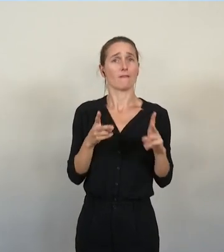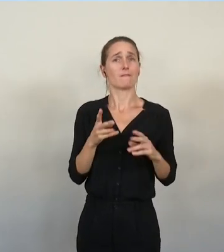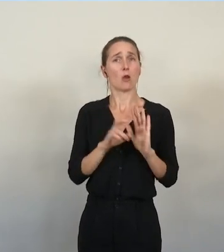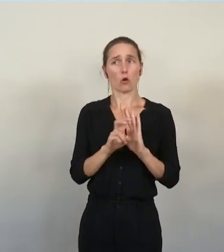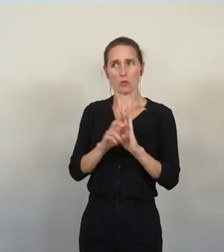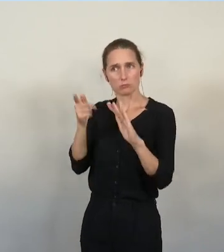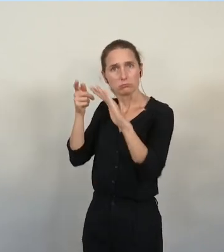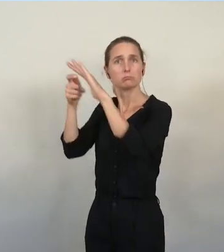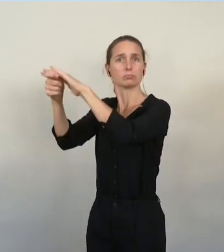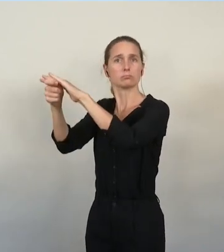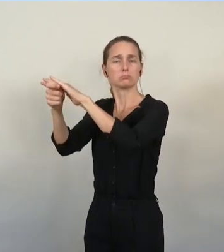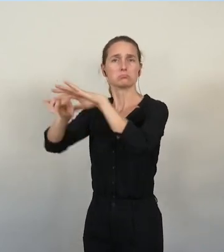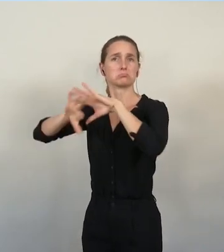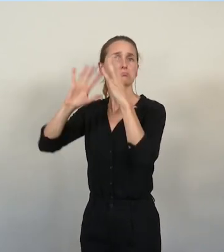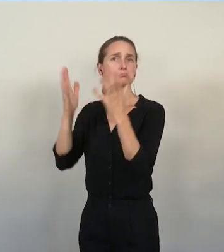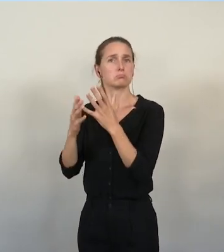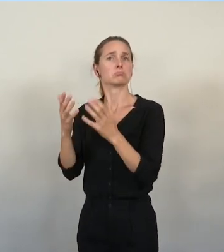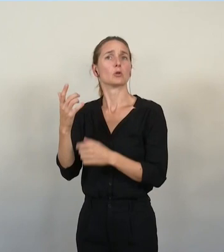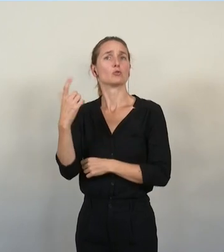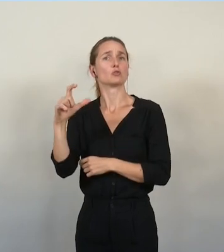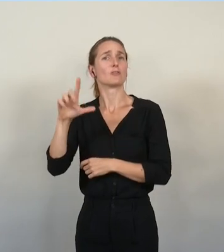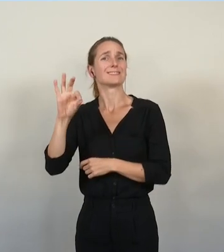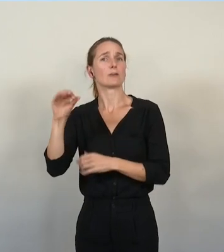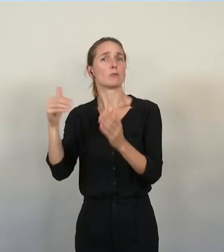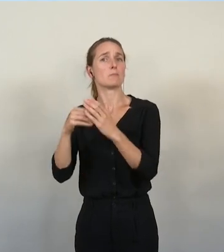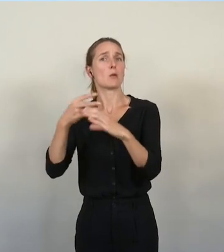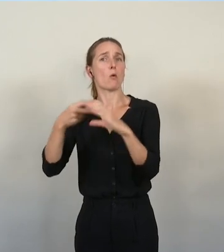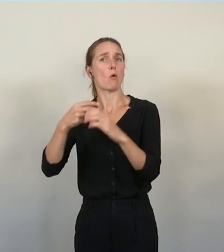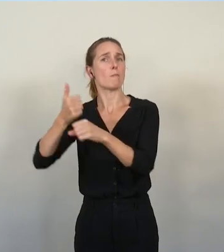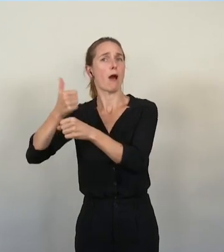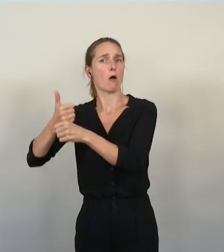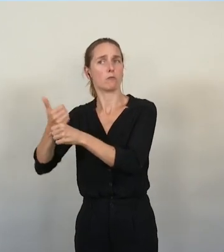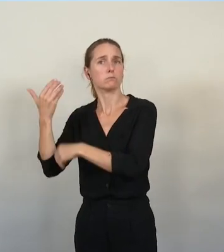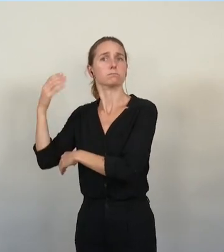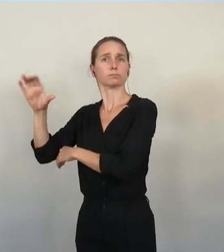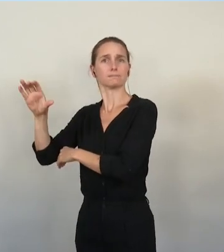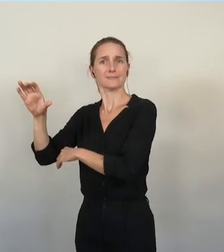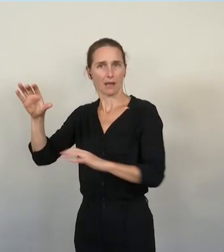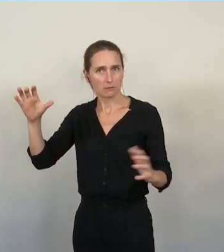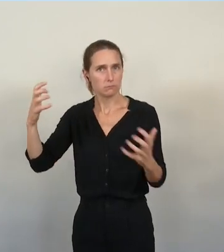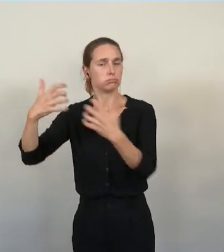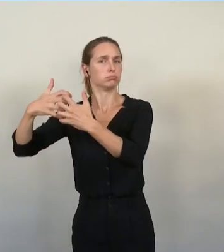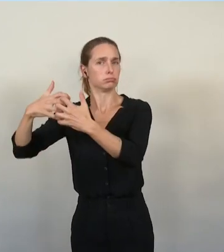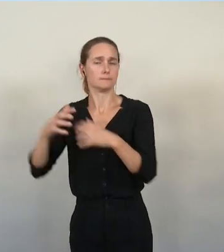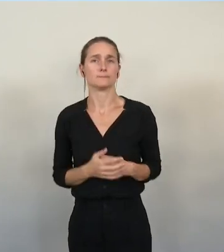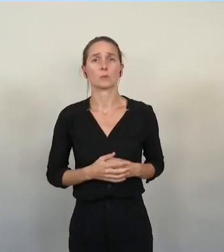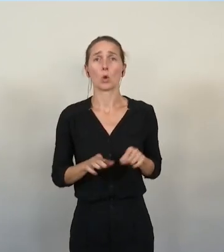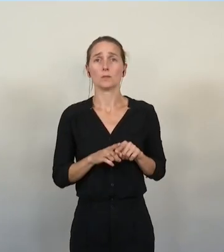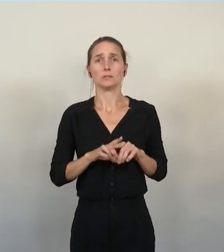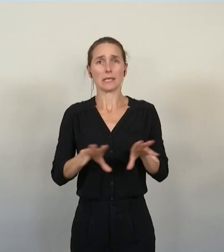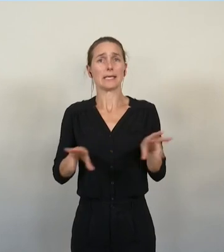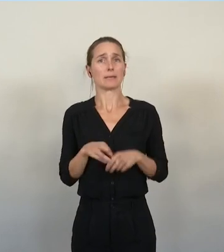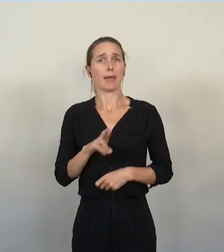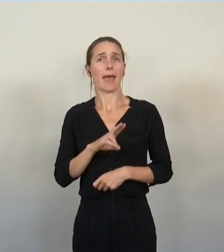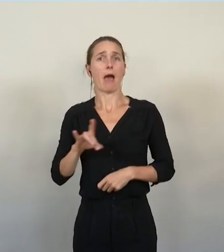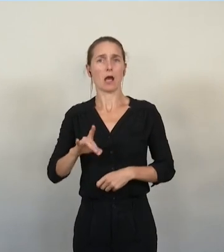dispositif murmure à hauteur d'un montant de 250000 € par an c'est une mobilisation des ressources humaines pour piloter coordonner et mobiliser